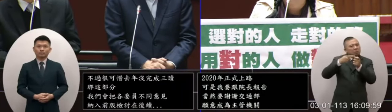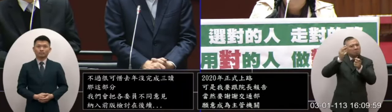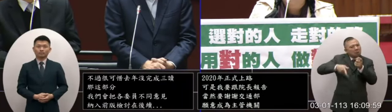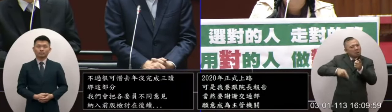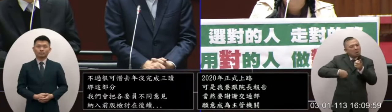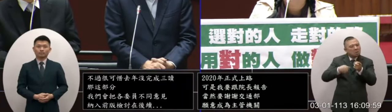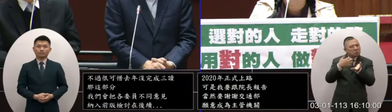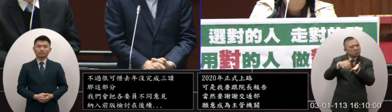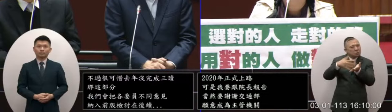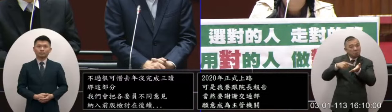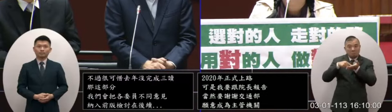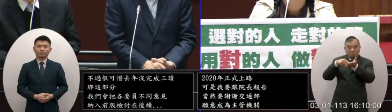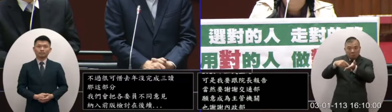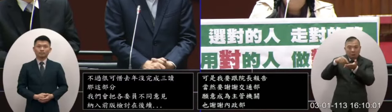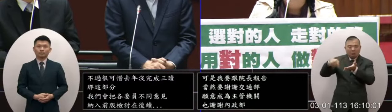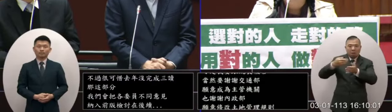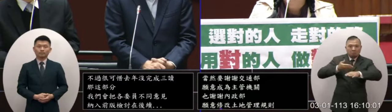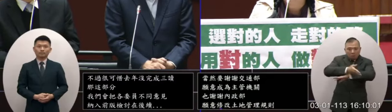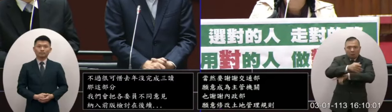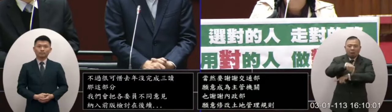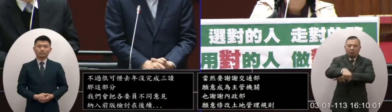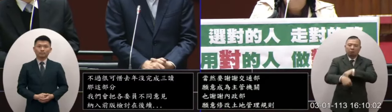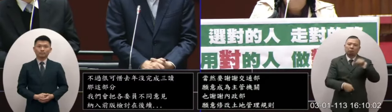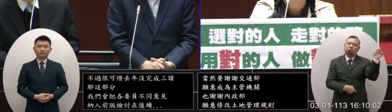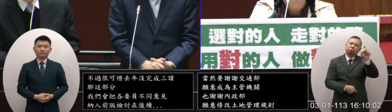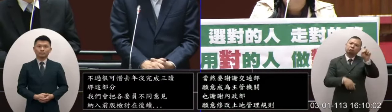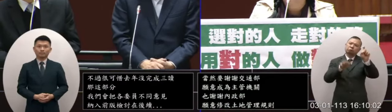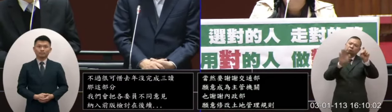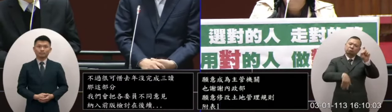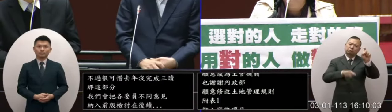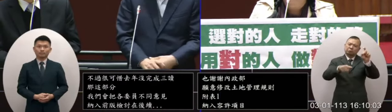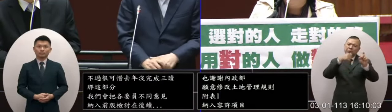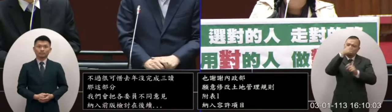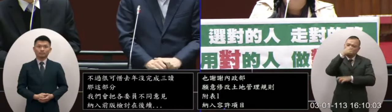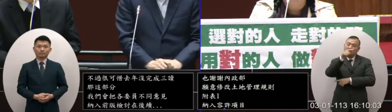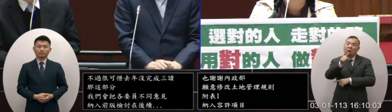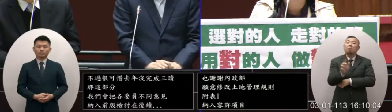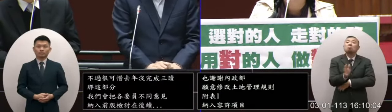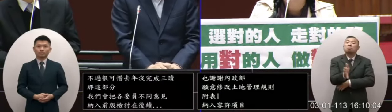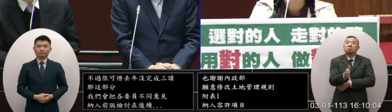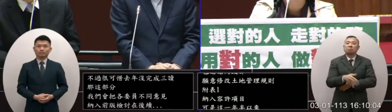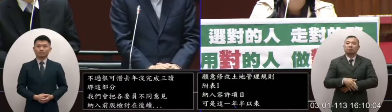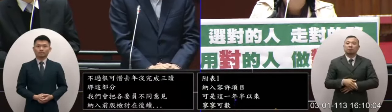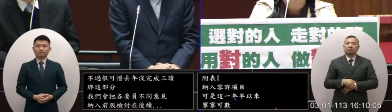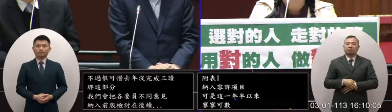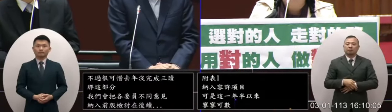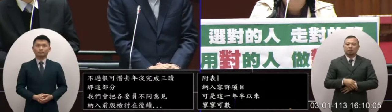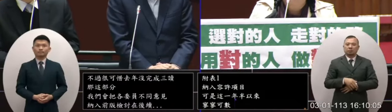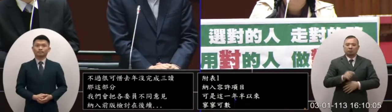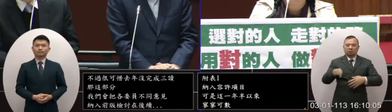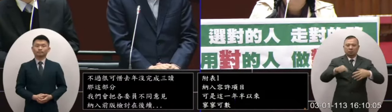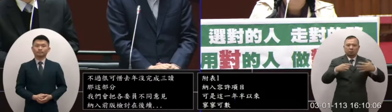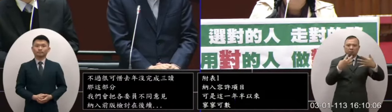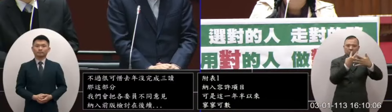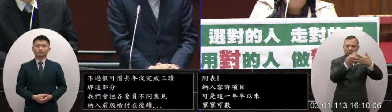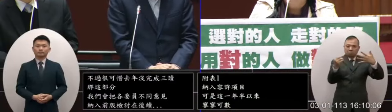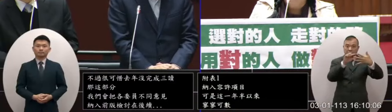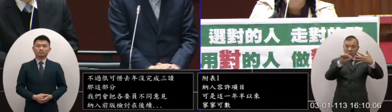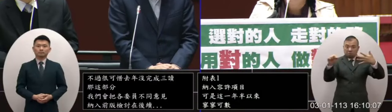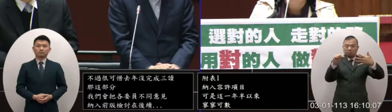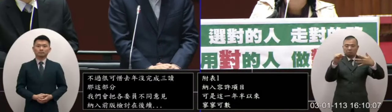法通过的可能不会超过10间。那最主要的原因是我们的19项环境敏感地区，